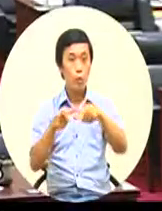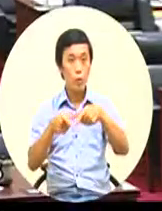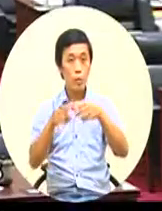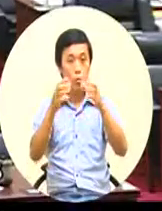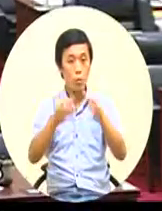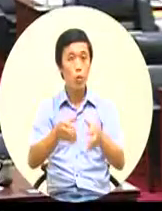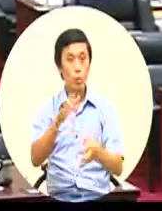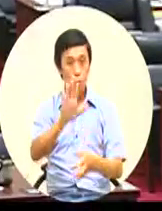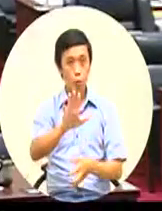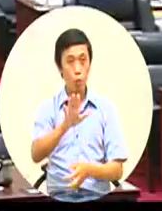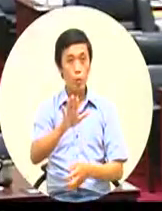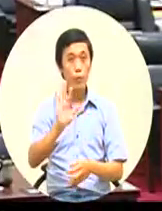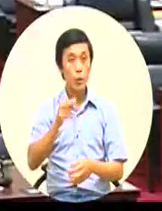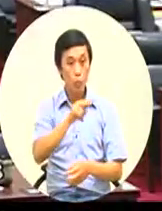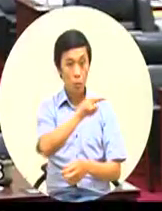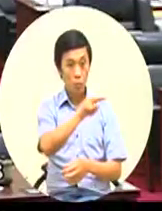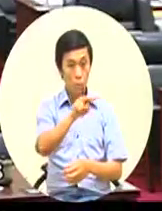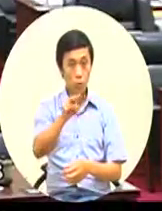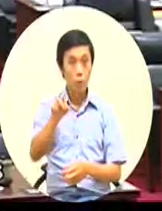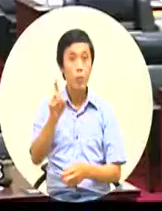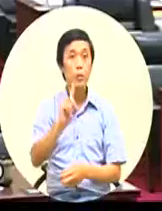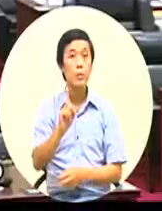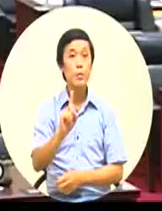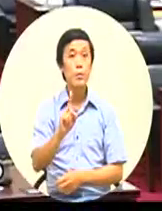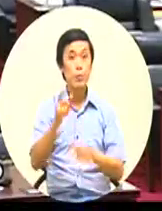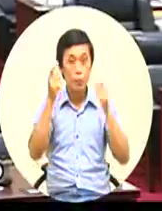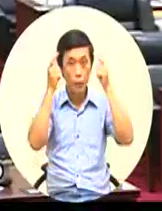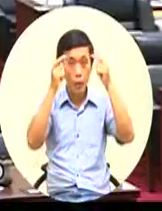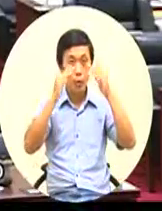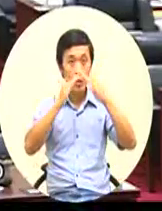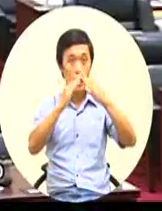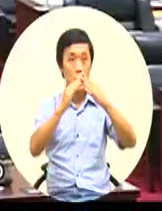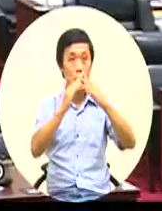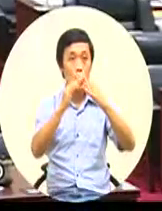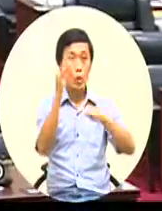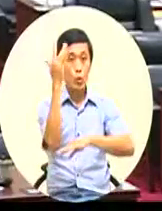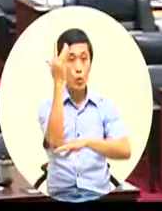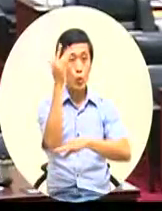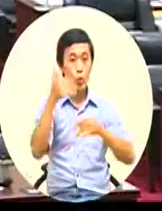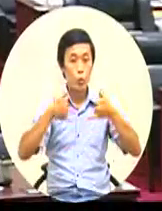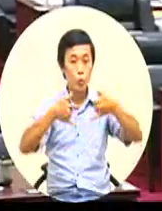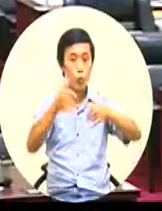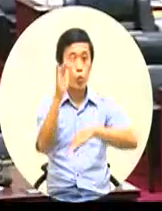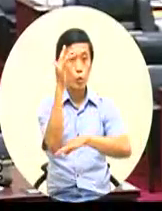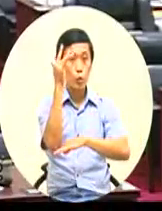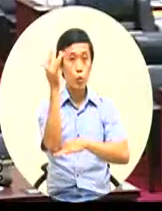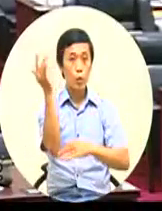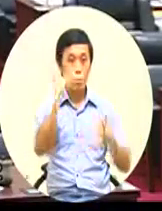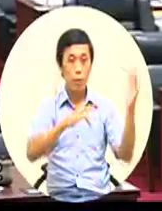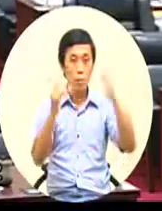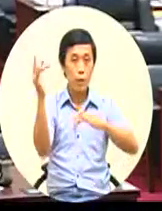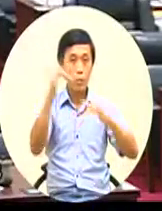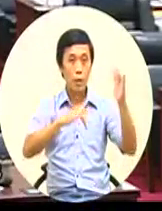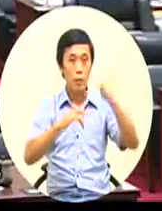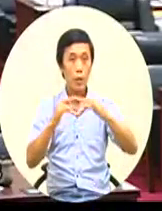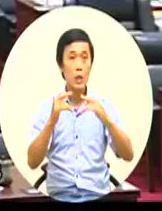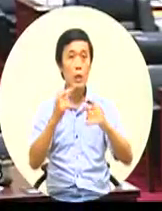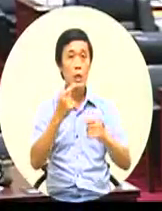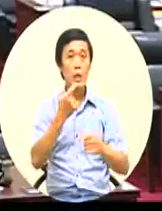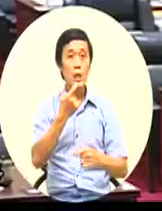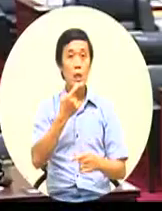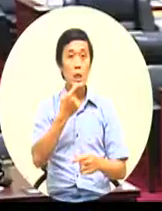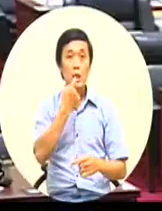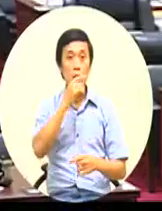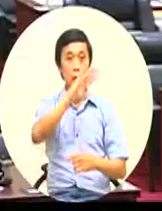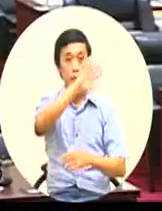到的是什么呢？高雄的路树倒成一片，放半天假的时候